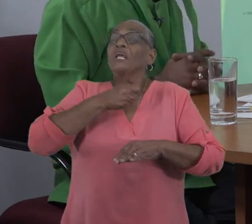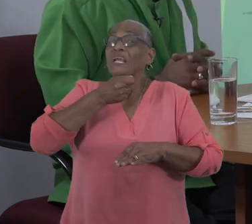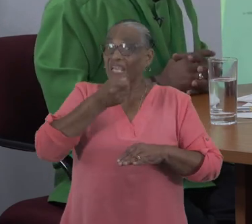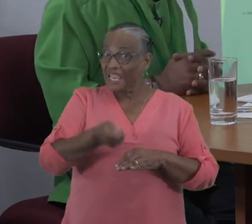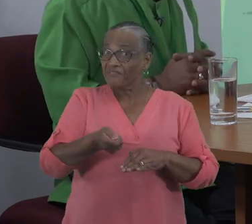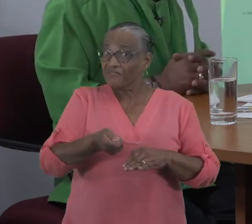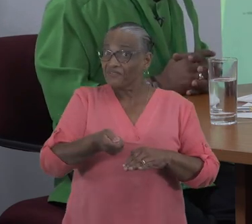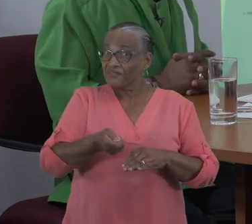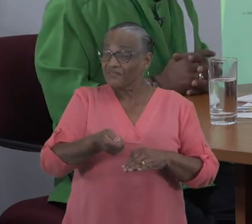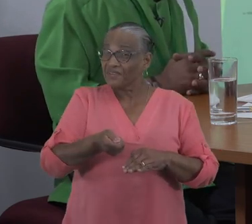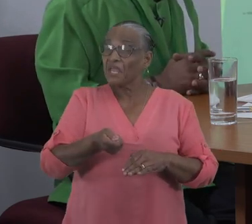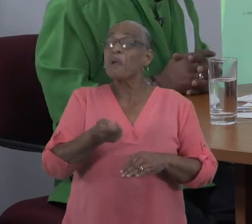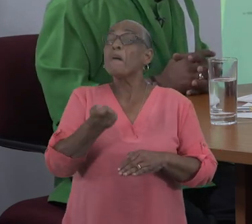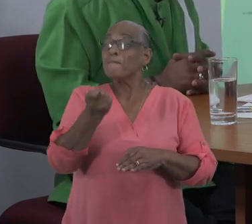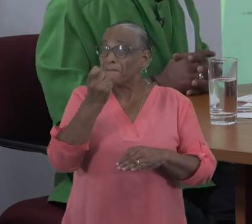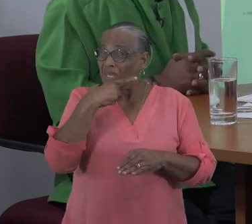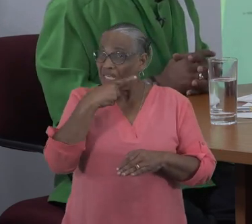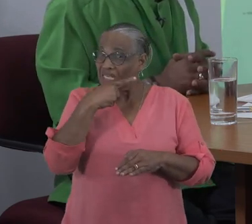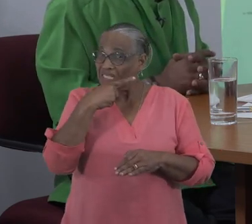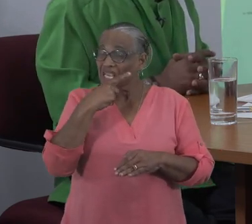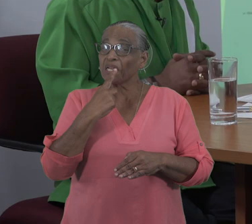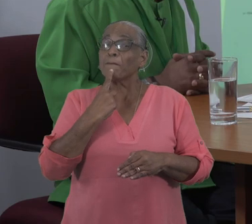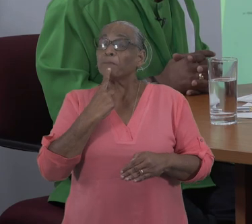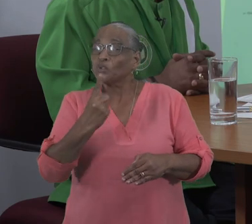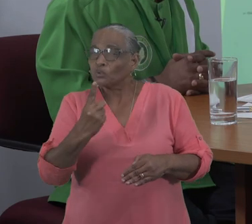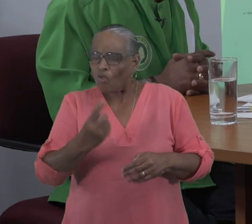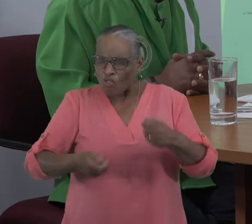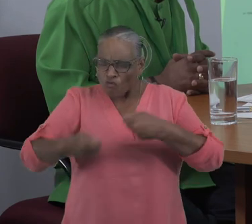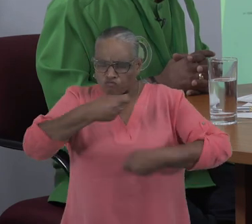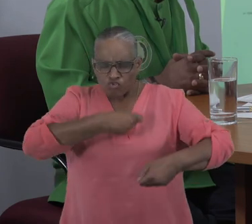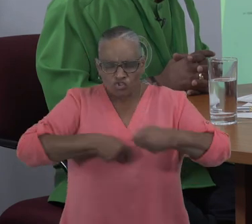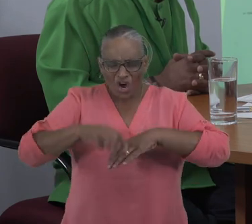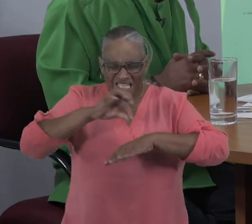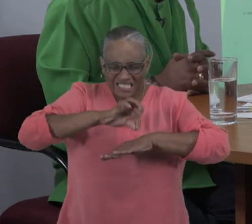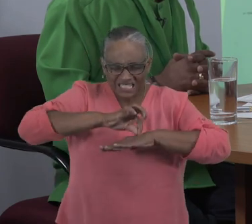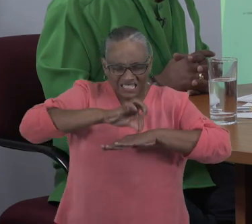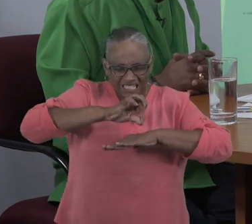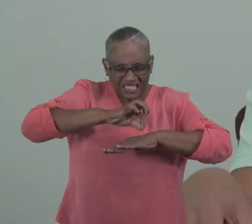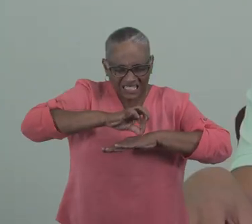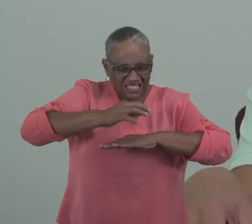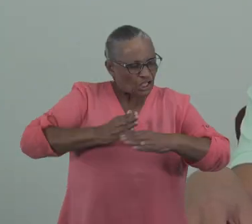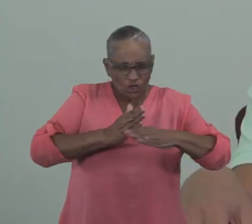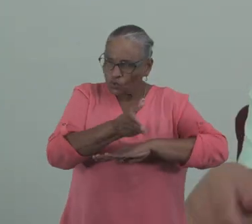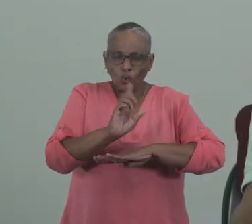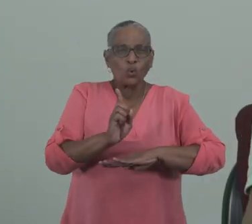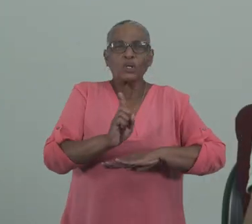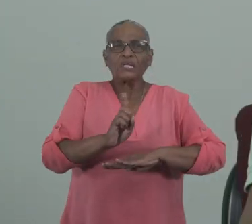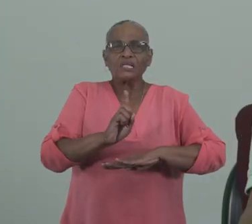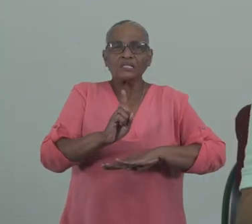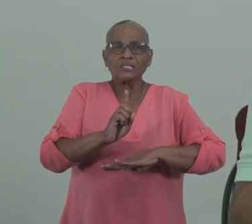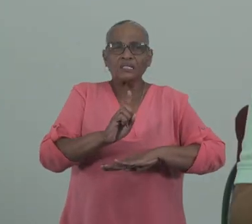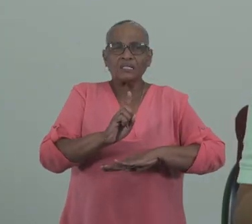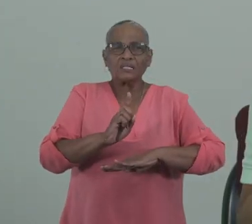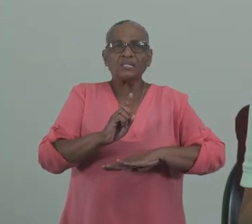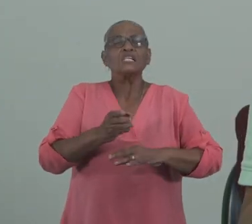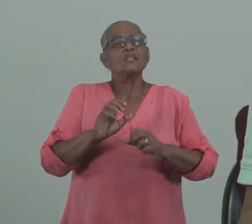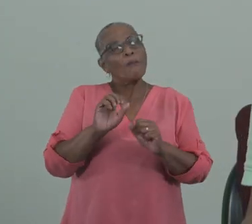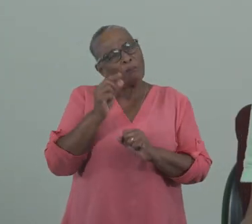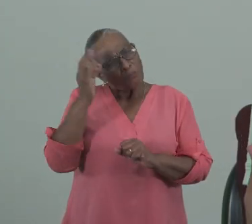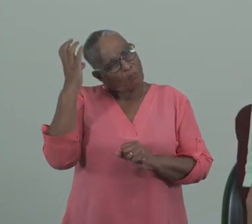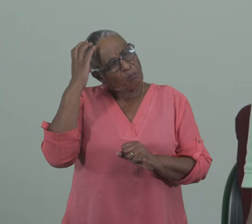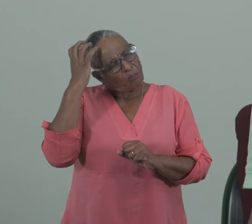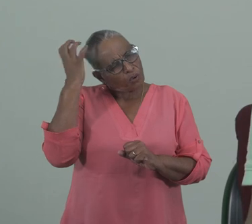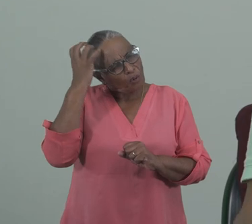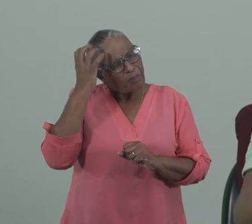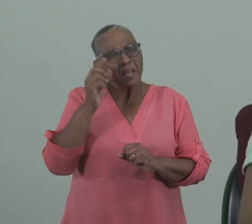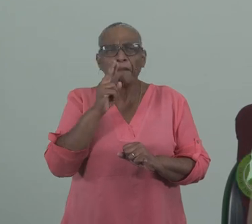van dat ra, die medicijnen zijn bedoeld om ervoor te zorgen dat je niet zieker wordt. Weet je, het is een... Ik vind het nou